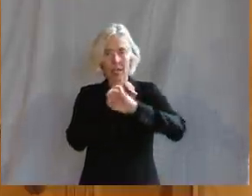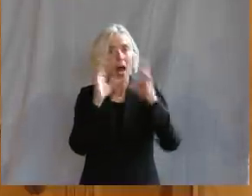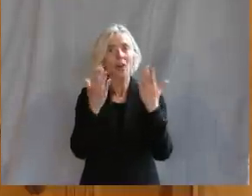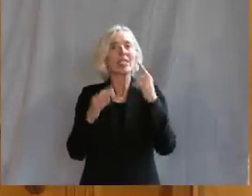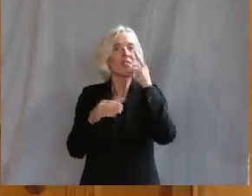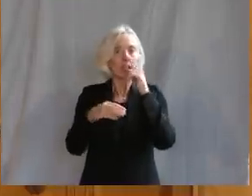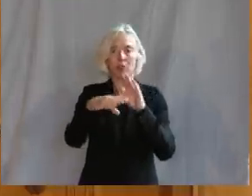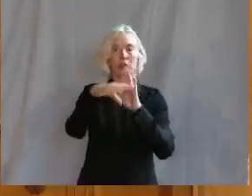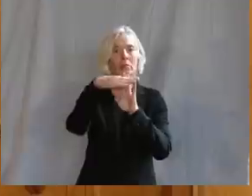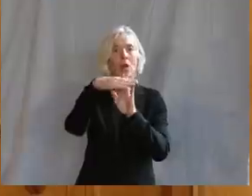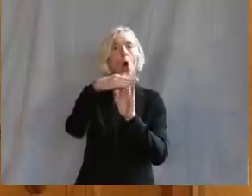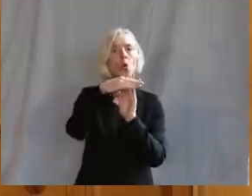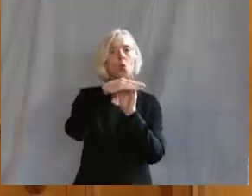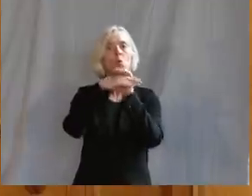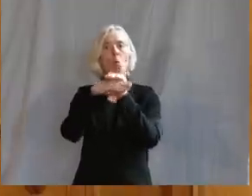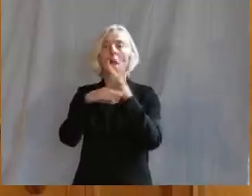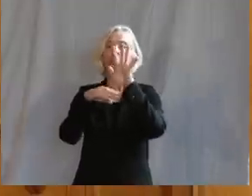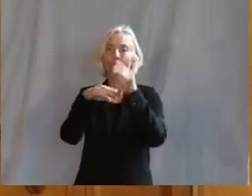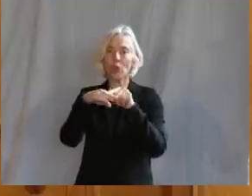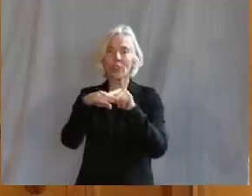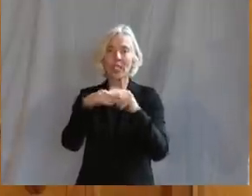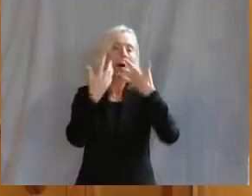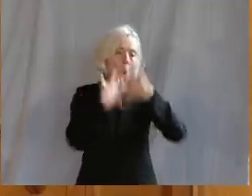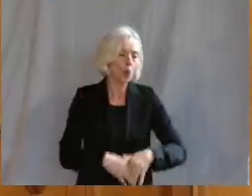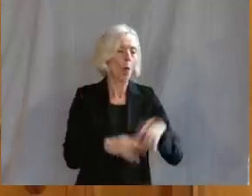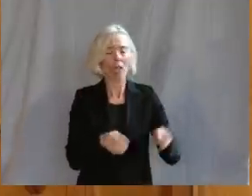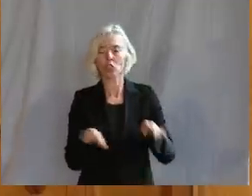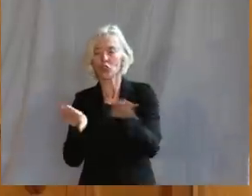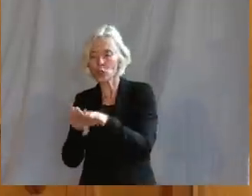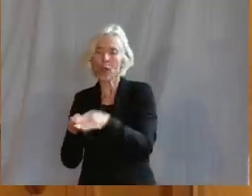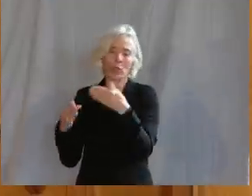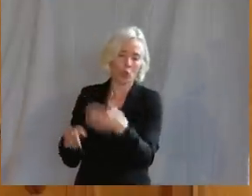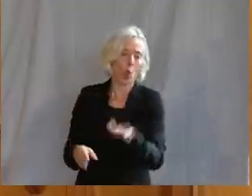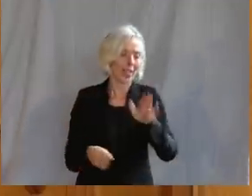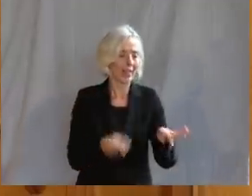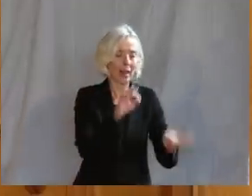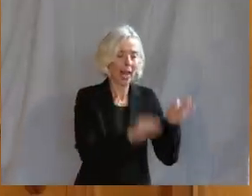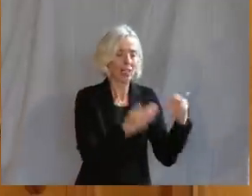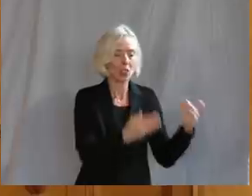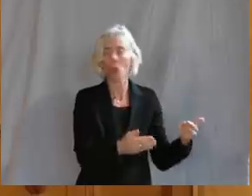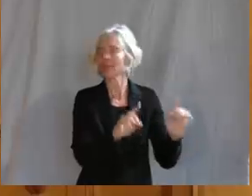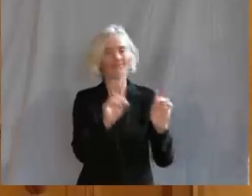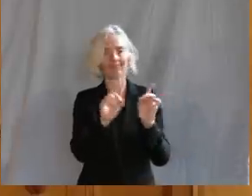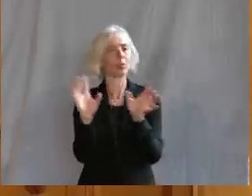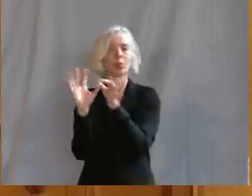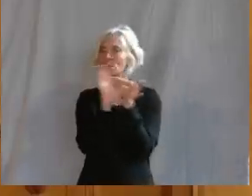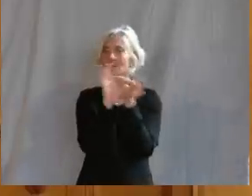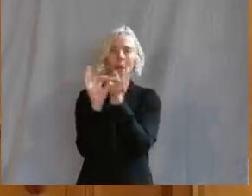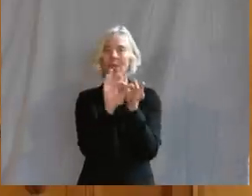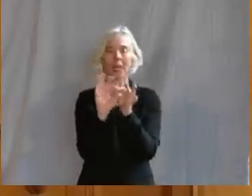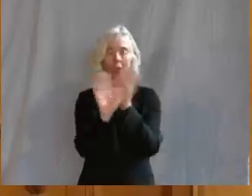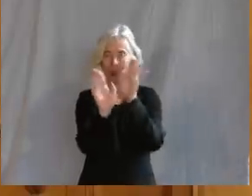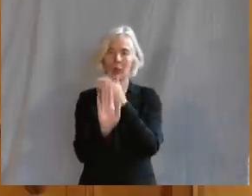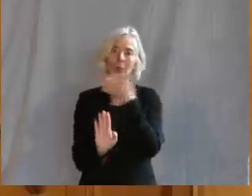eines Schwellenwerts automatisch eine nächsthöhere Stufe auslöst. Stattdessen entscheiden die örtlichen Gesundheitsbehörden